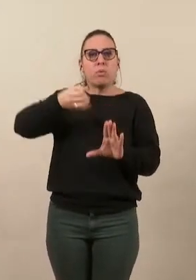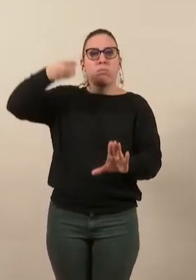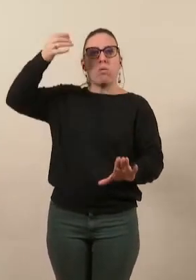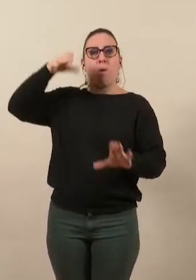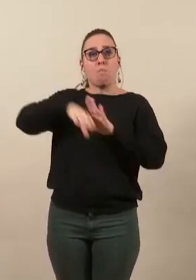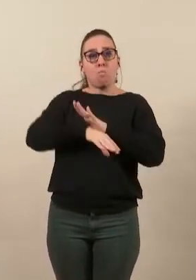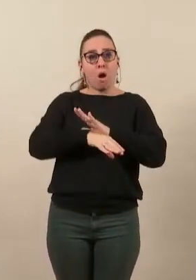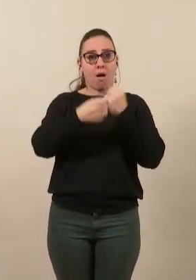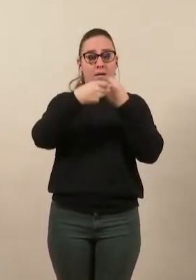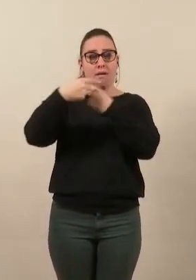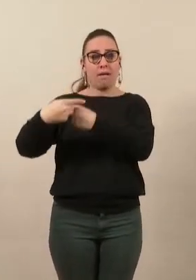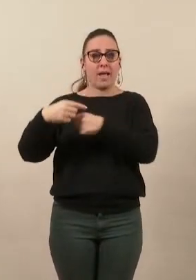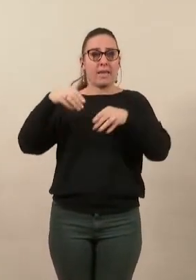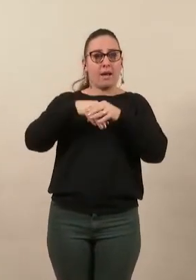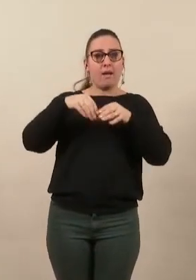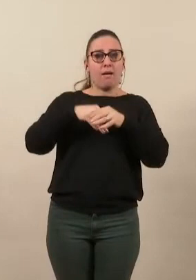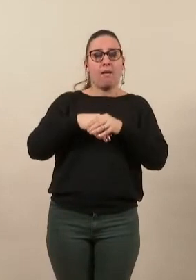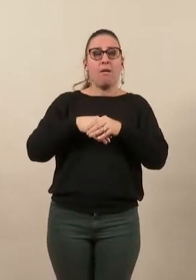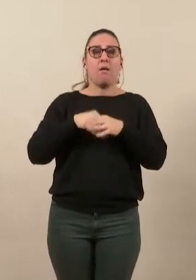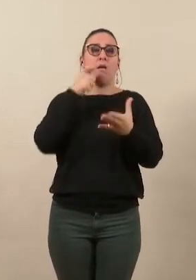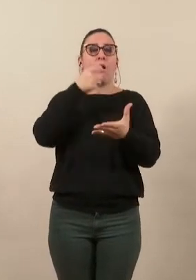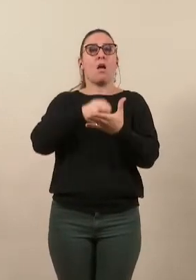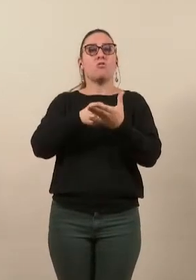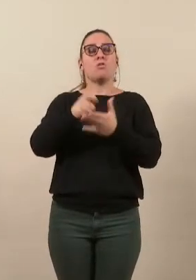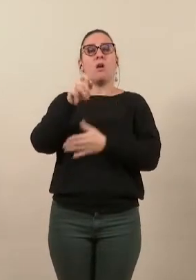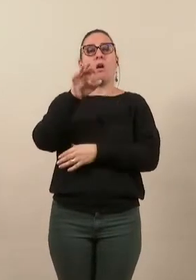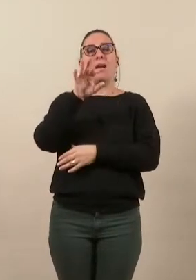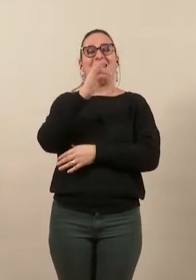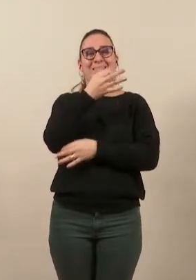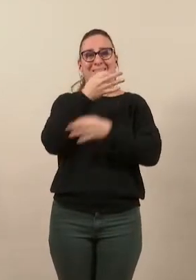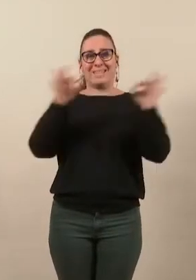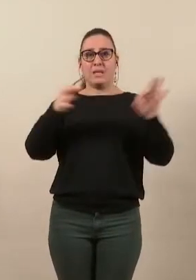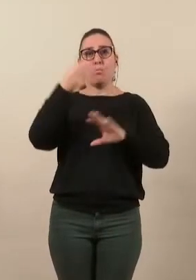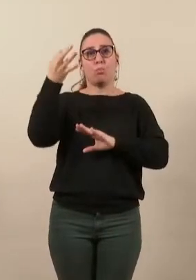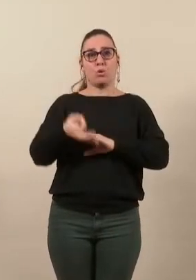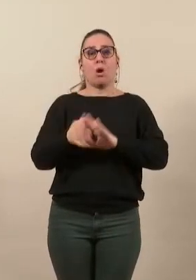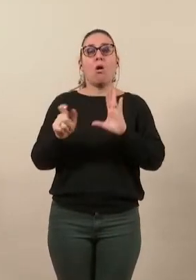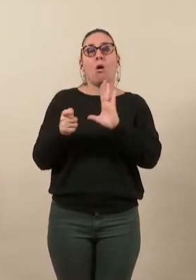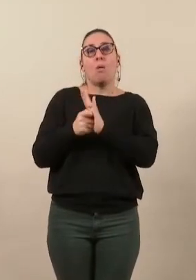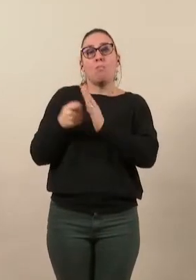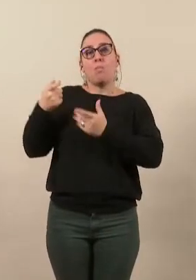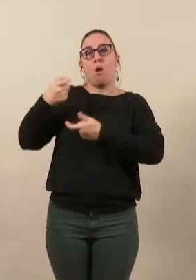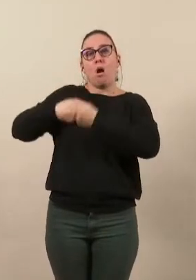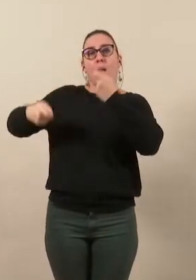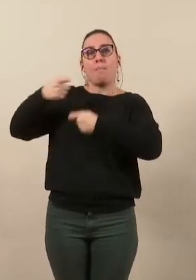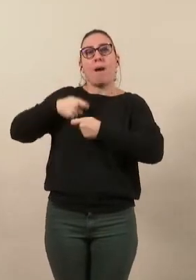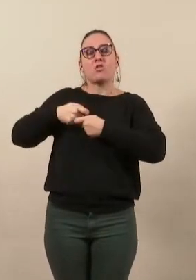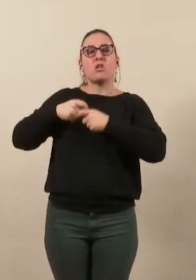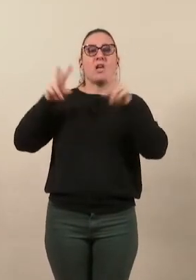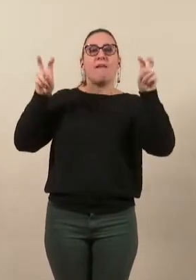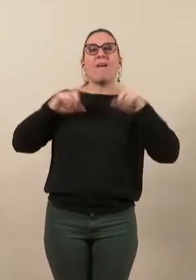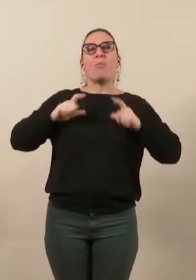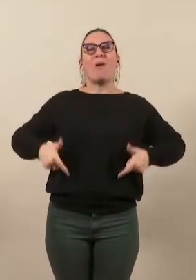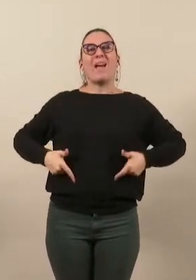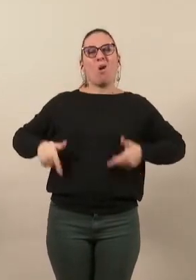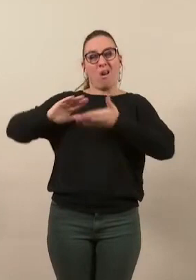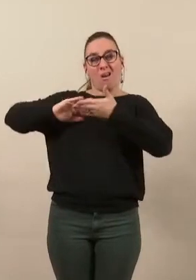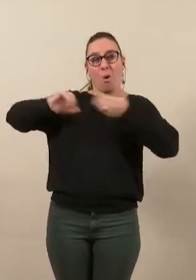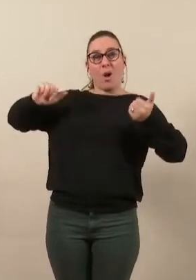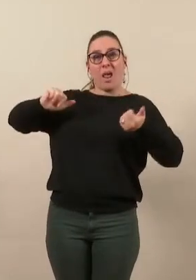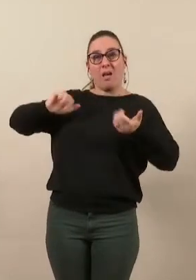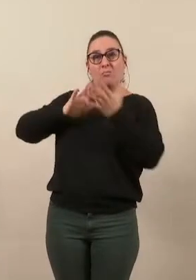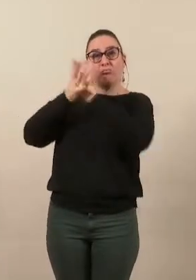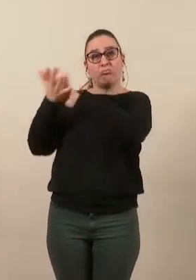une baisse de coût d'achat de l'ordre de 10% lors de la passation du marché des fournitures scolaires. Alors